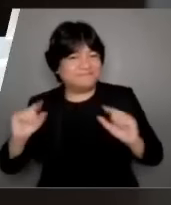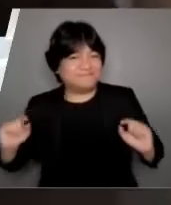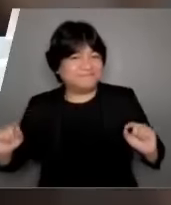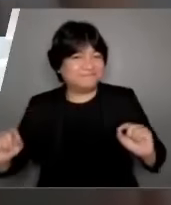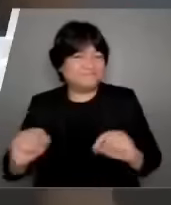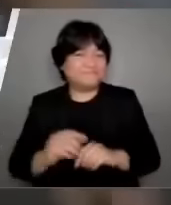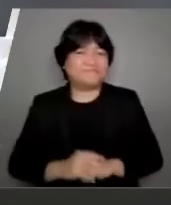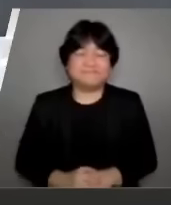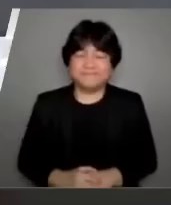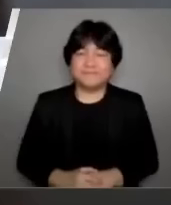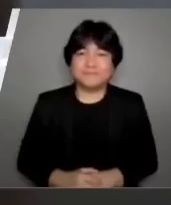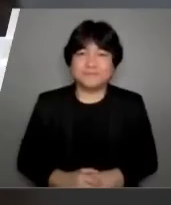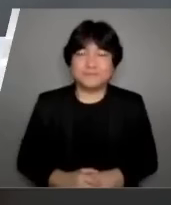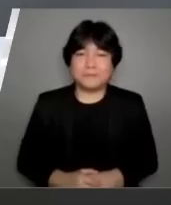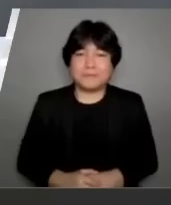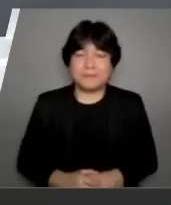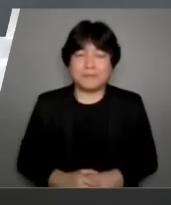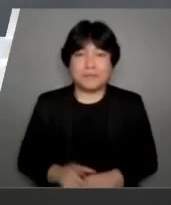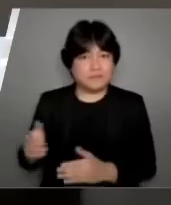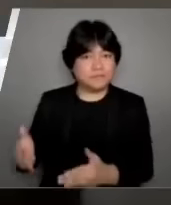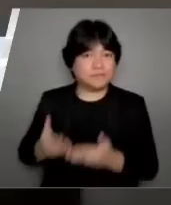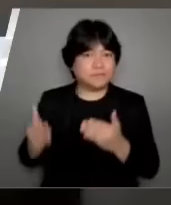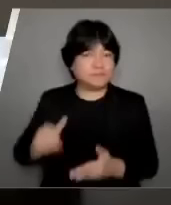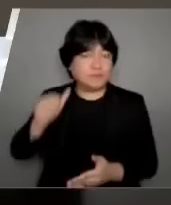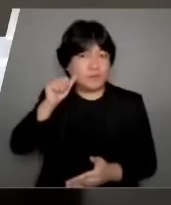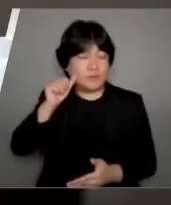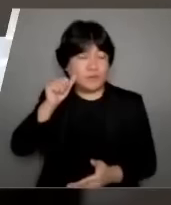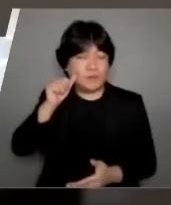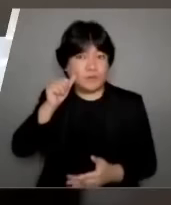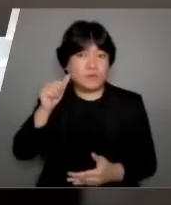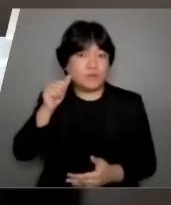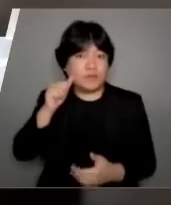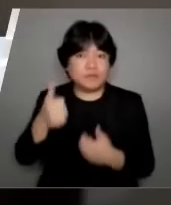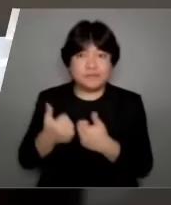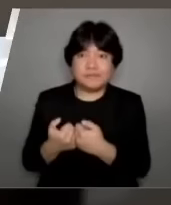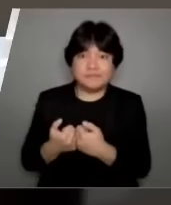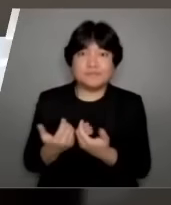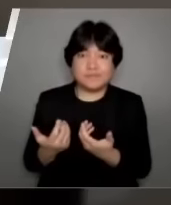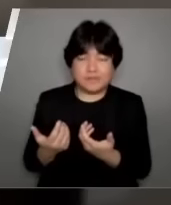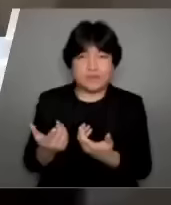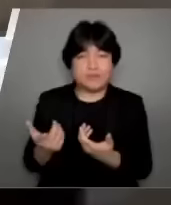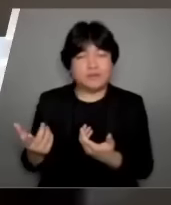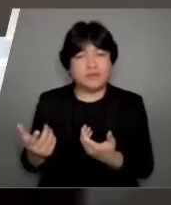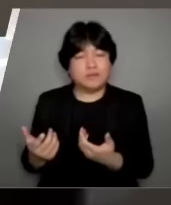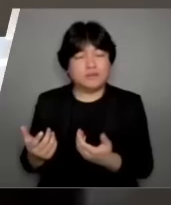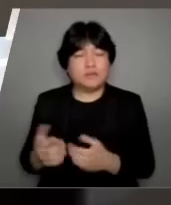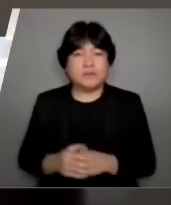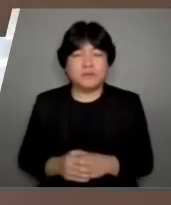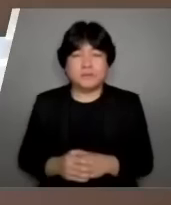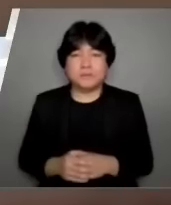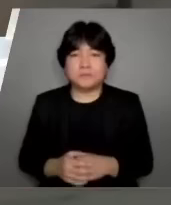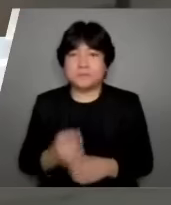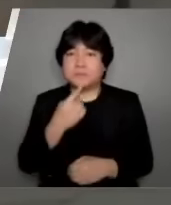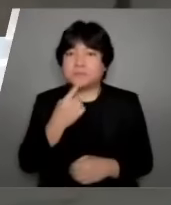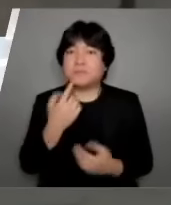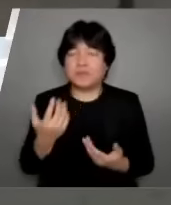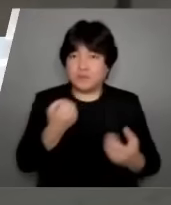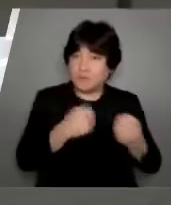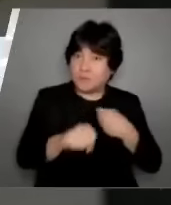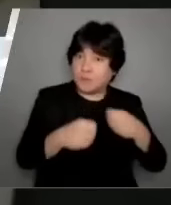Bukod sa pagiging cheerleader, ang mga oras kasama si Chloe ang nagpapaalala sa kanya ng buhay sa likod ng sports.